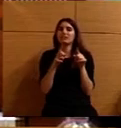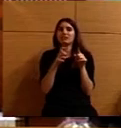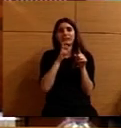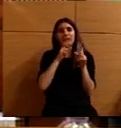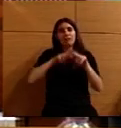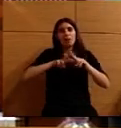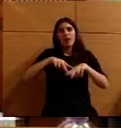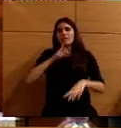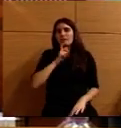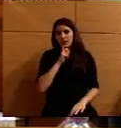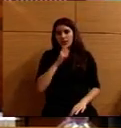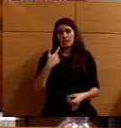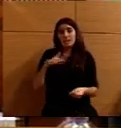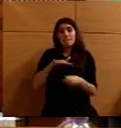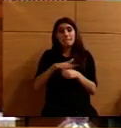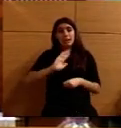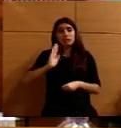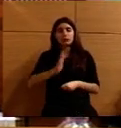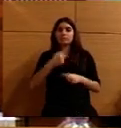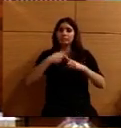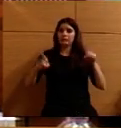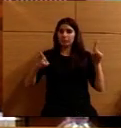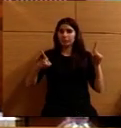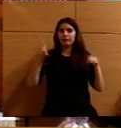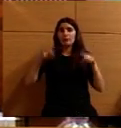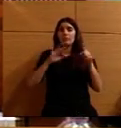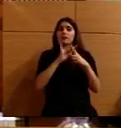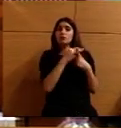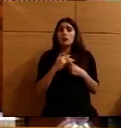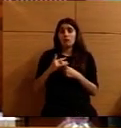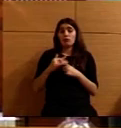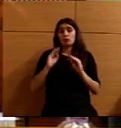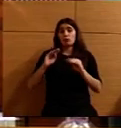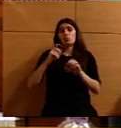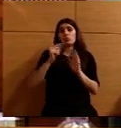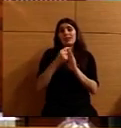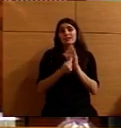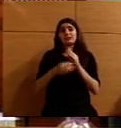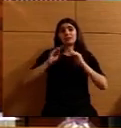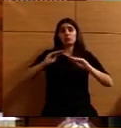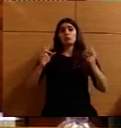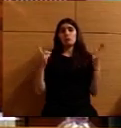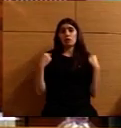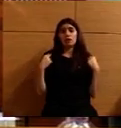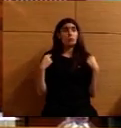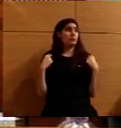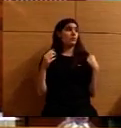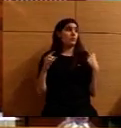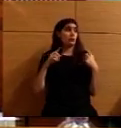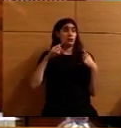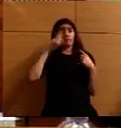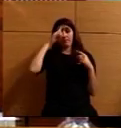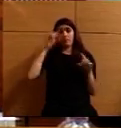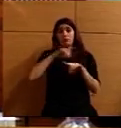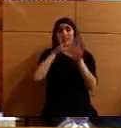d'avaluar i amb un impacte diferent atenent a les circumstàncies, a les característiques dels municipis i, òbviament, a un event